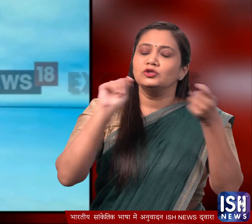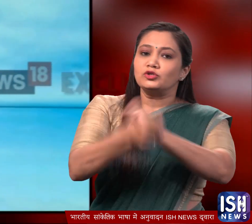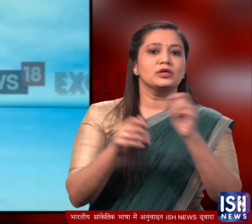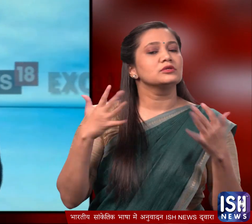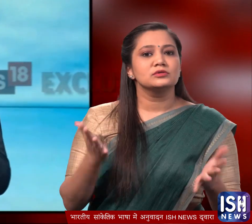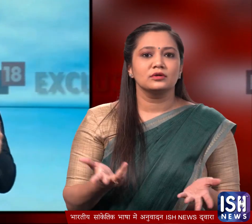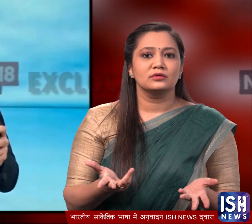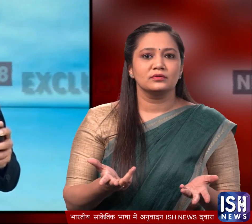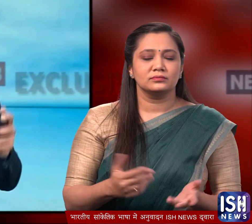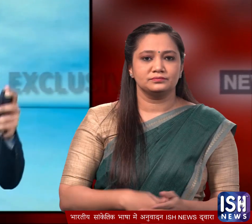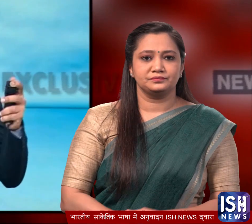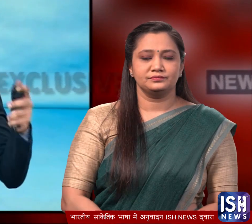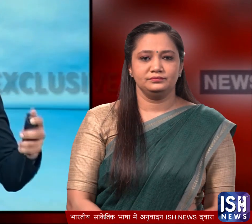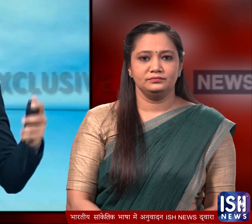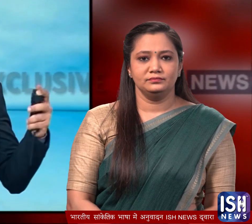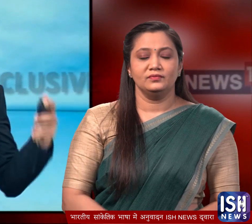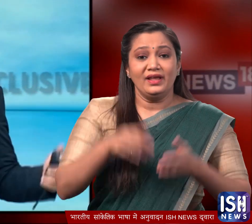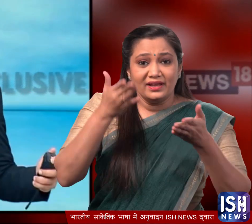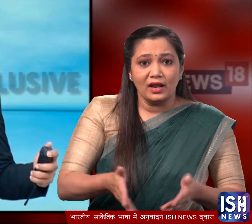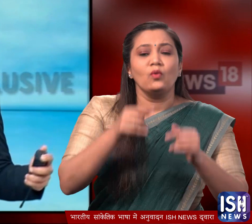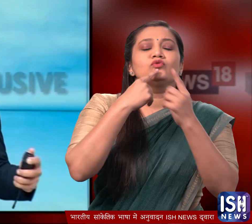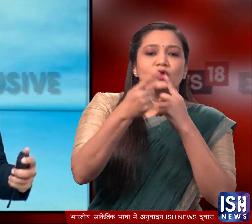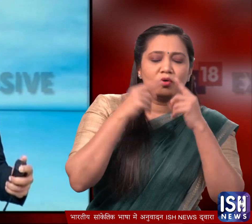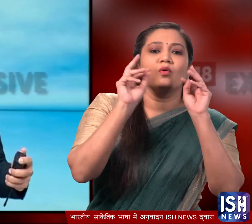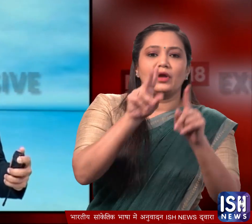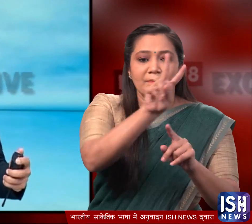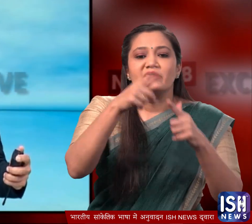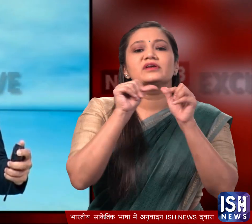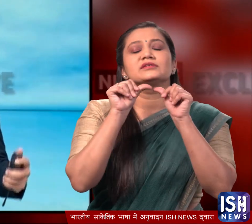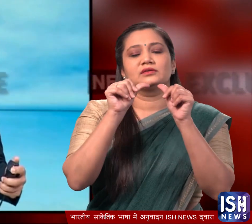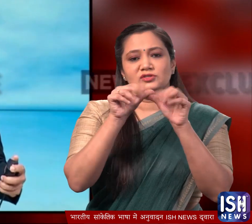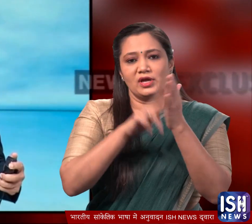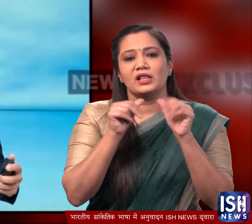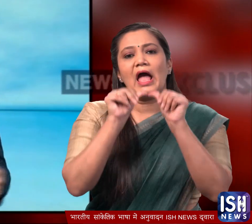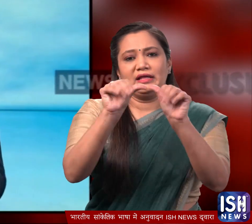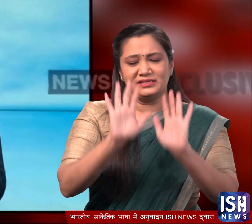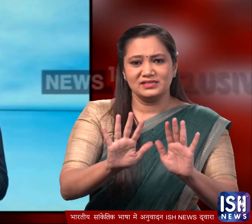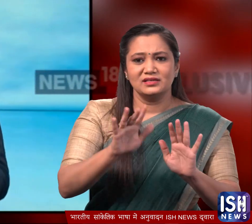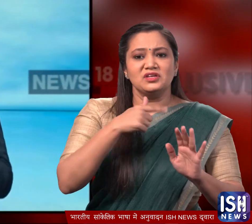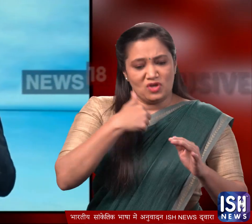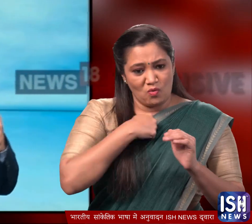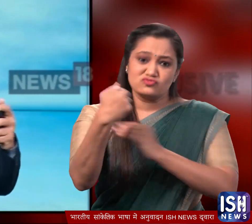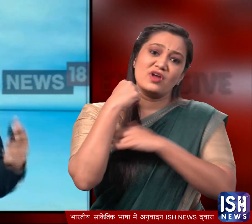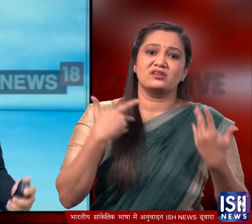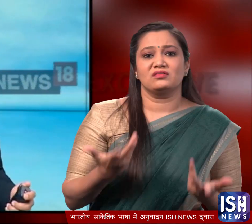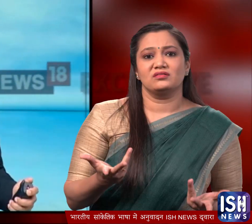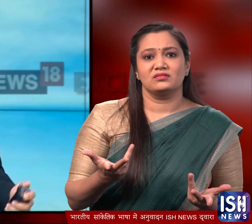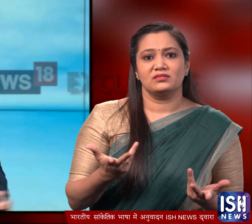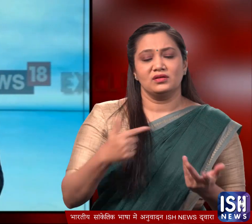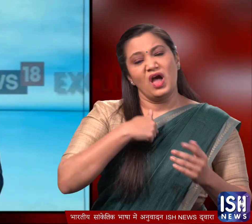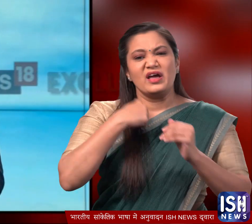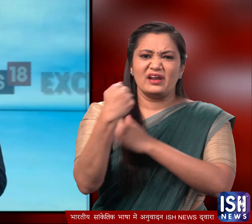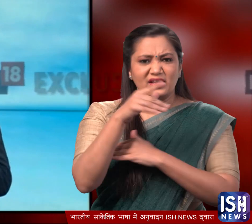रही, जिसे वो टस से मस होने के लिए भी तैयार नहीं थे अब तक। अभी बात कर रहे हैं, 22 को जवाब देंगे। किसान नेता अपने अधिकार का वास्ता दे रहे